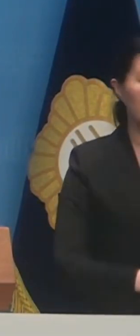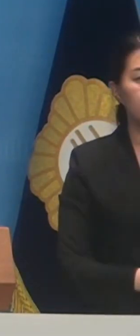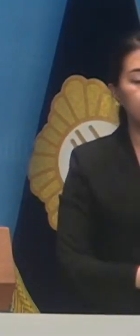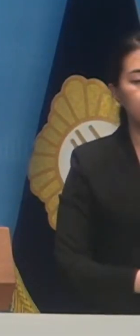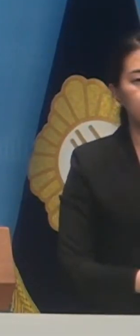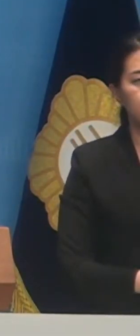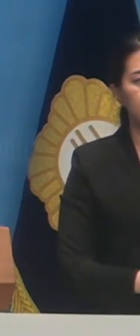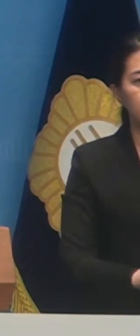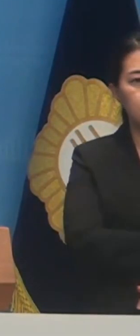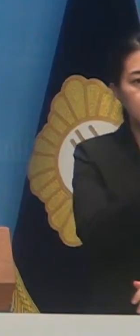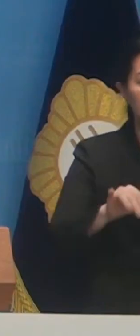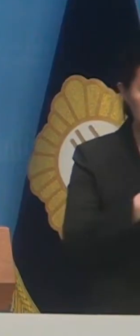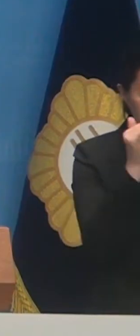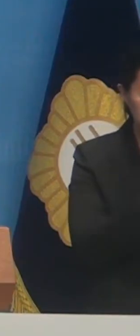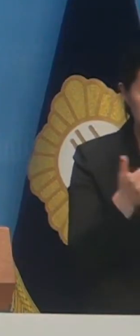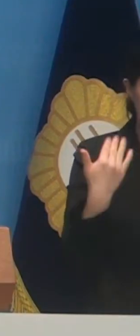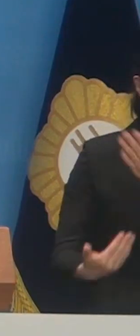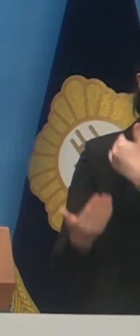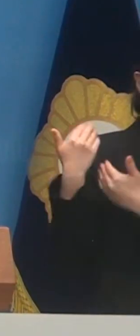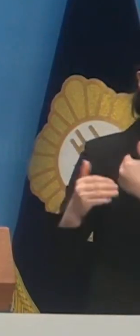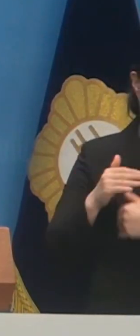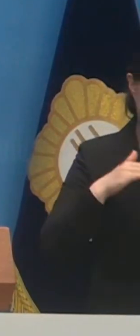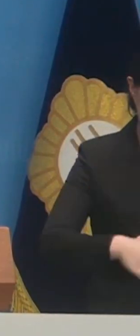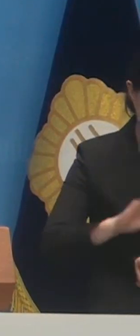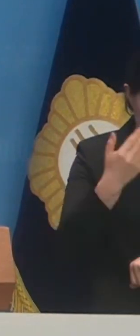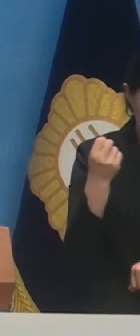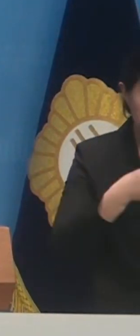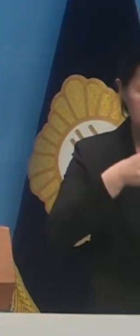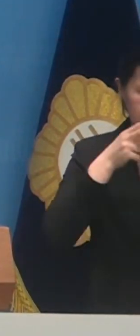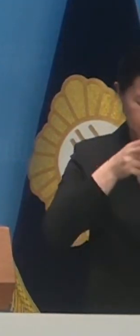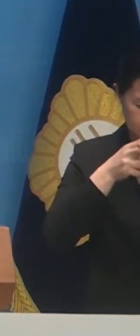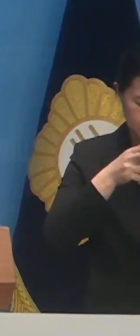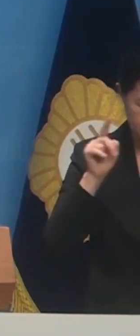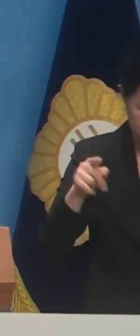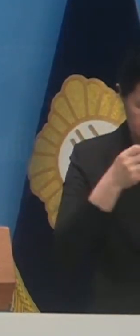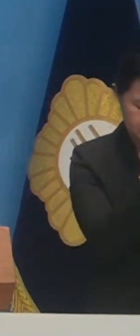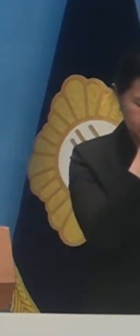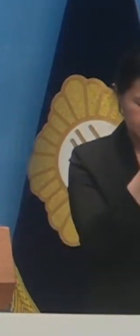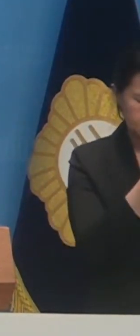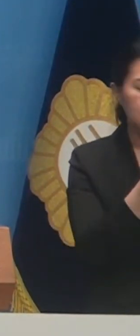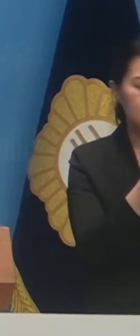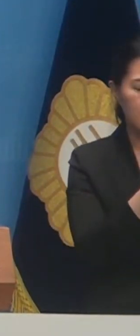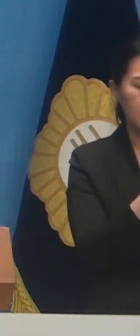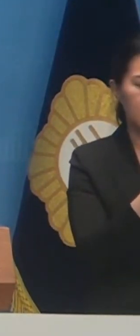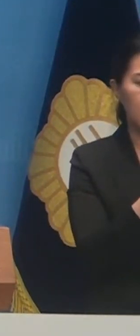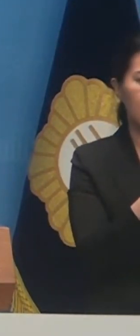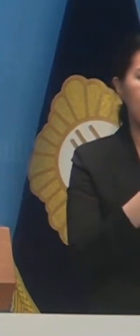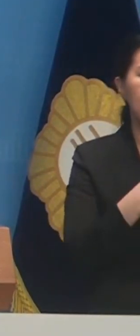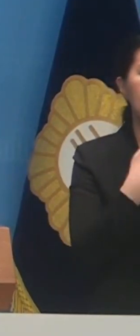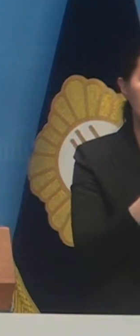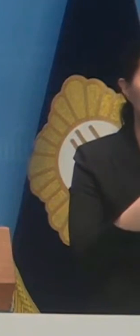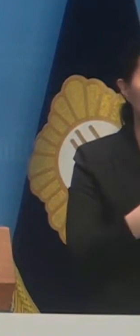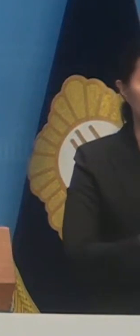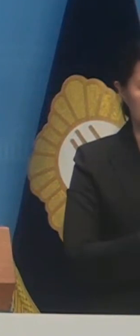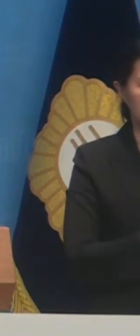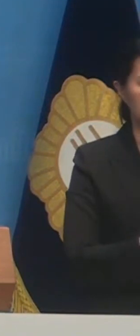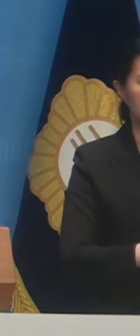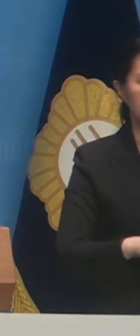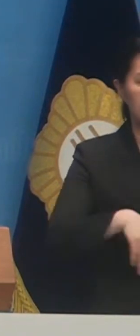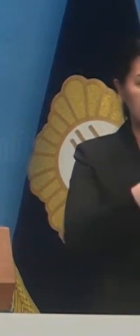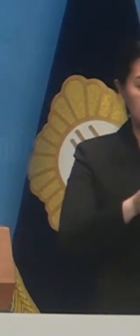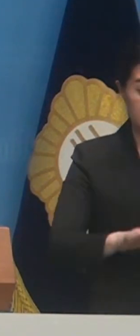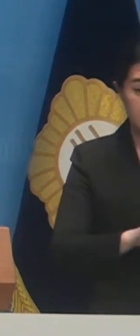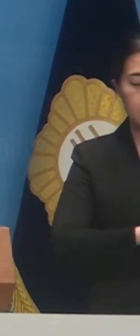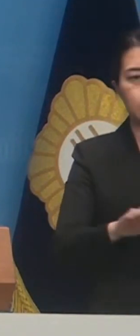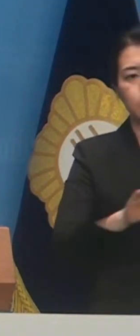우리 사회가 수십 년을 후퇴하여 또다시 독재의 그늘로 접어들 뻔한 절체정령의 상황을